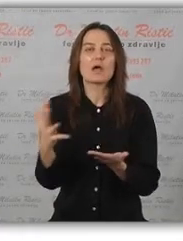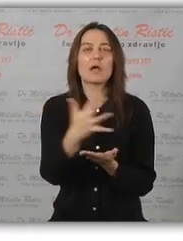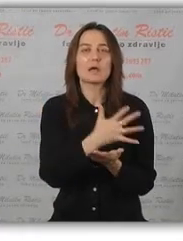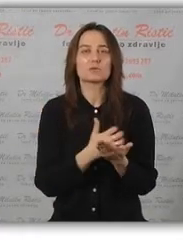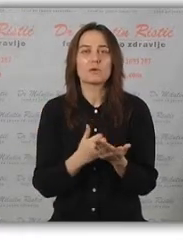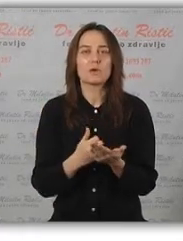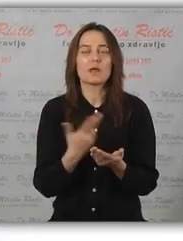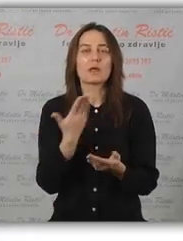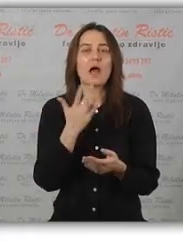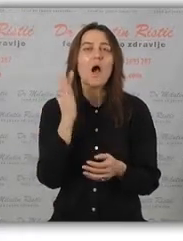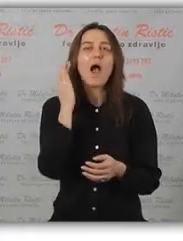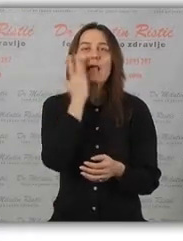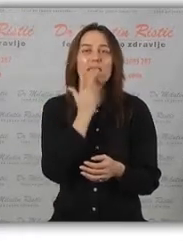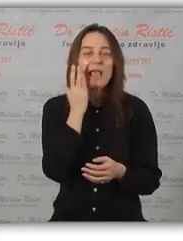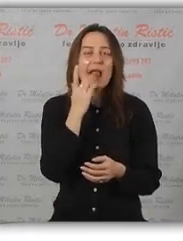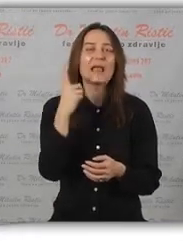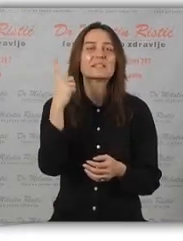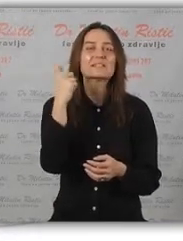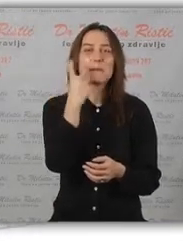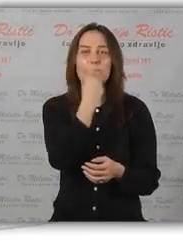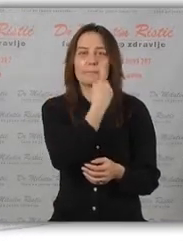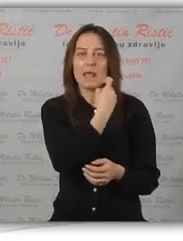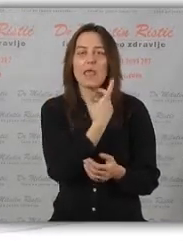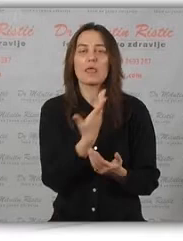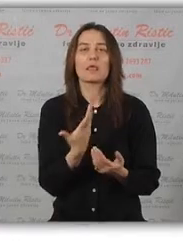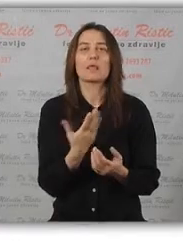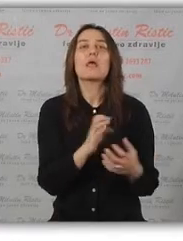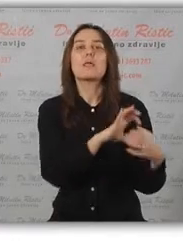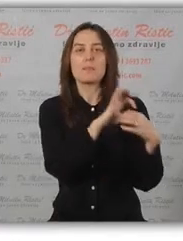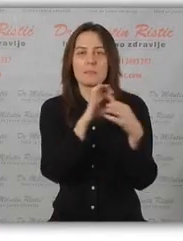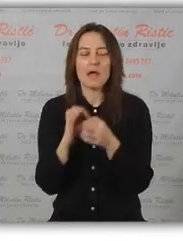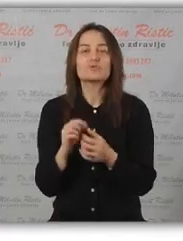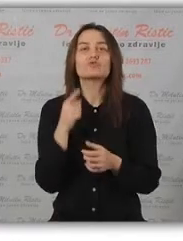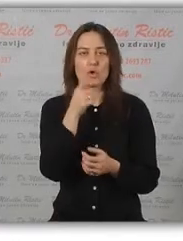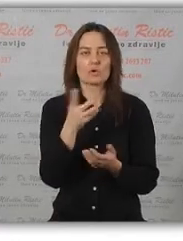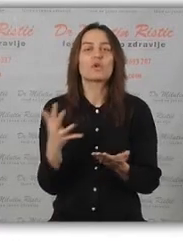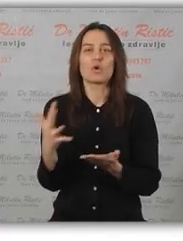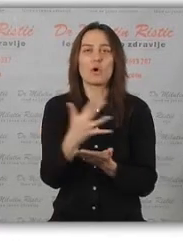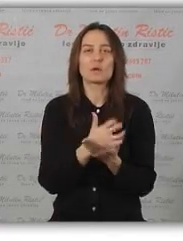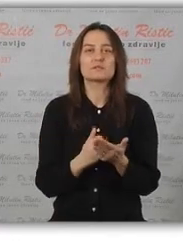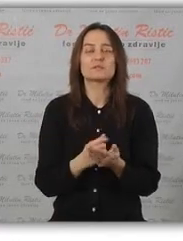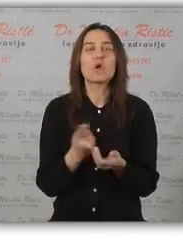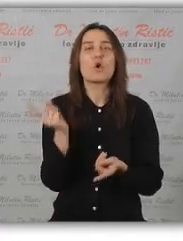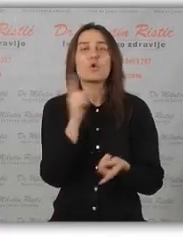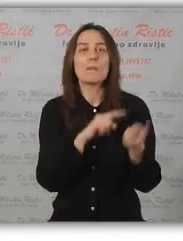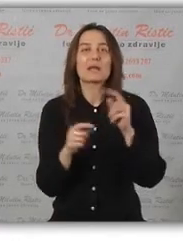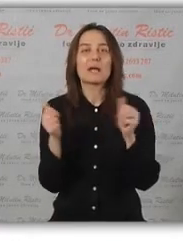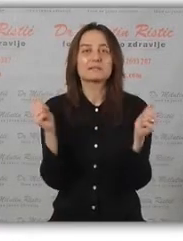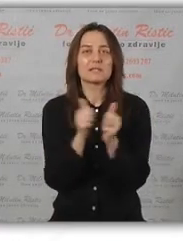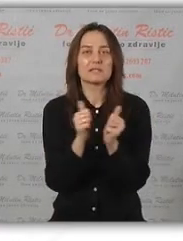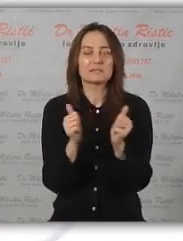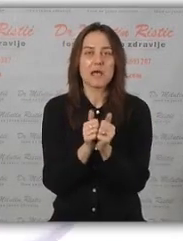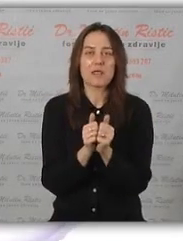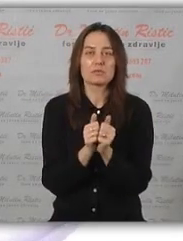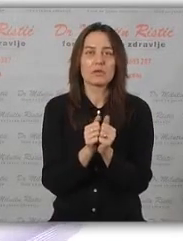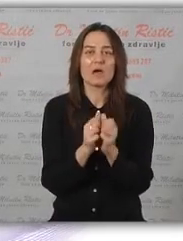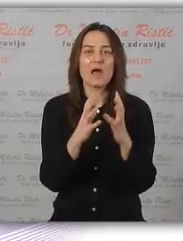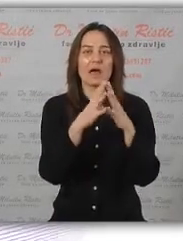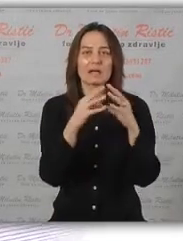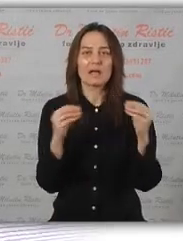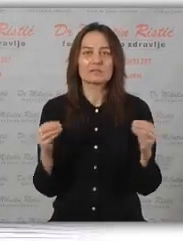se koriste u obliku gela, u obliku spreja i najčešće se i oni koriste, a u kombinaciji zajedno